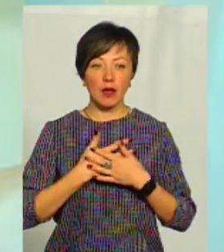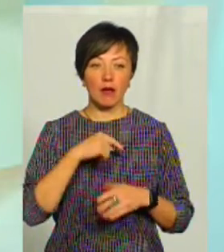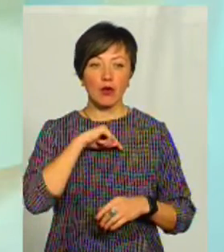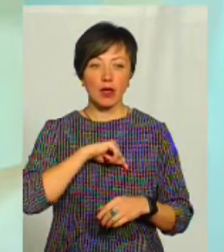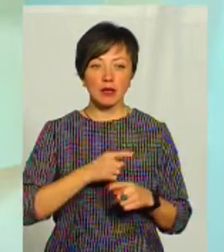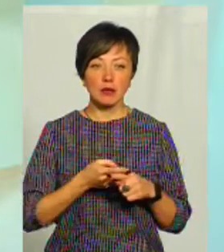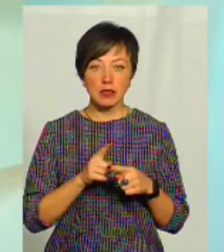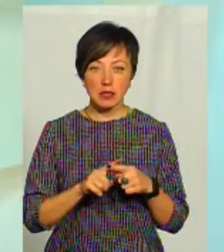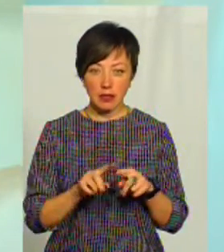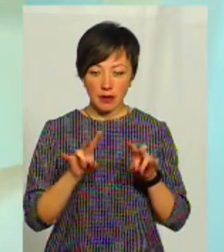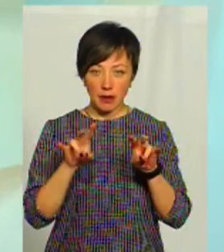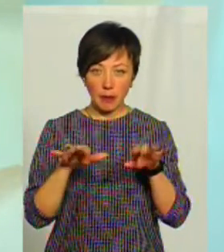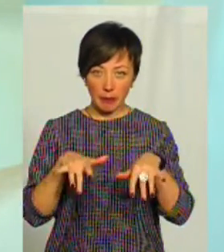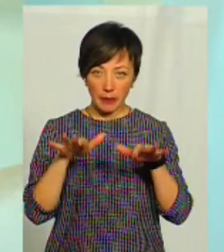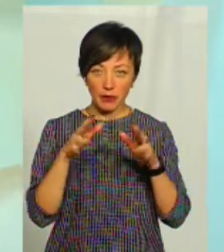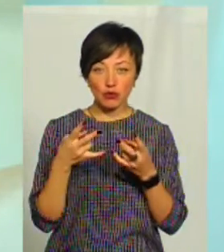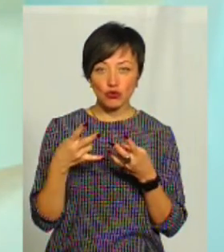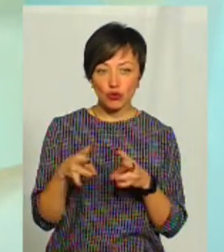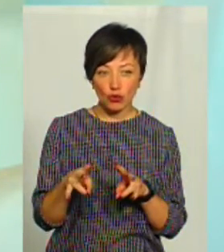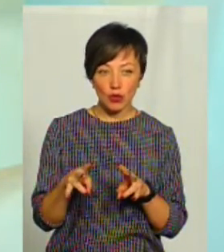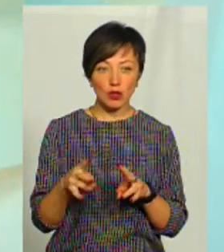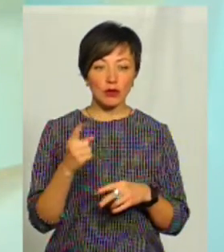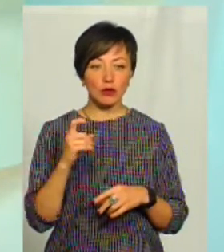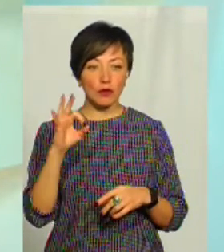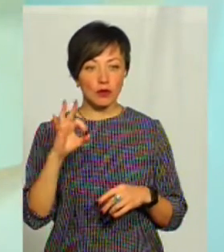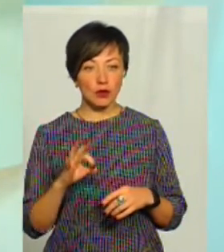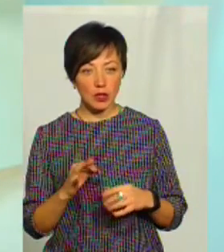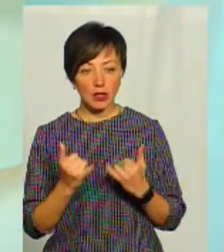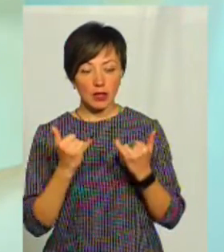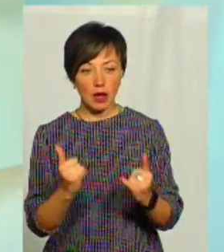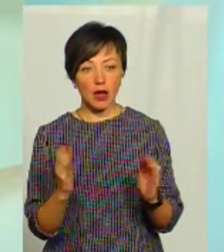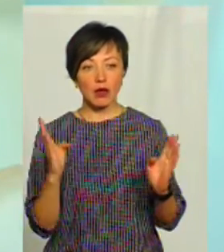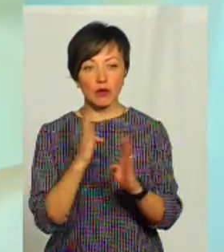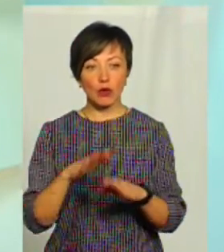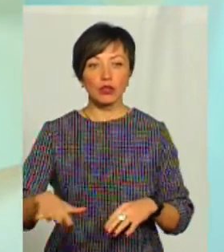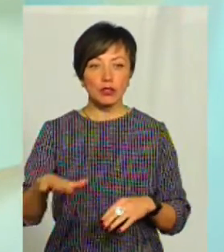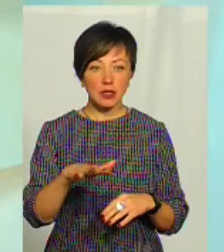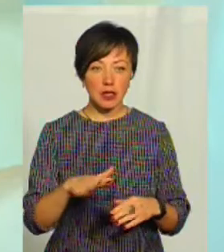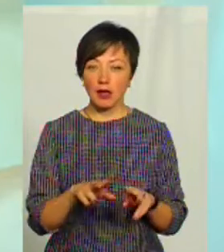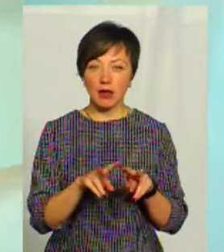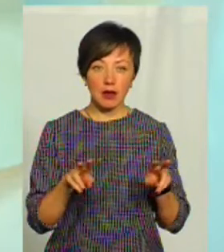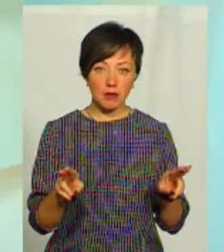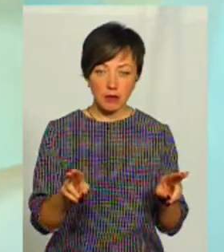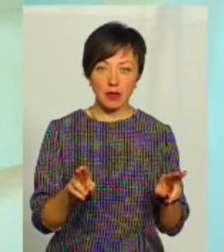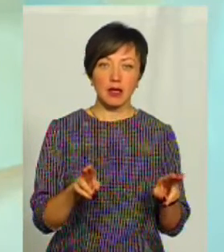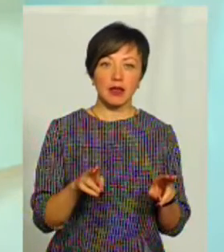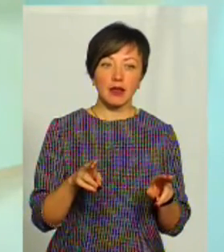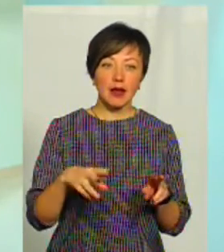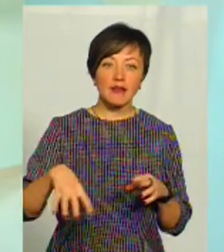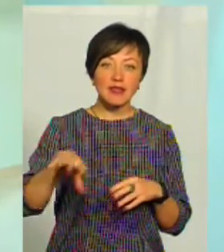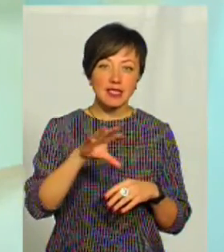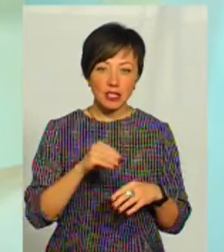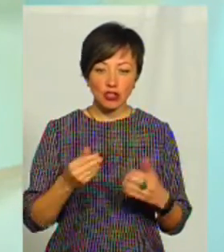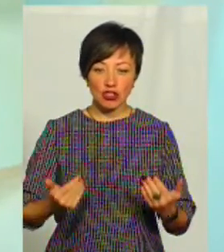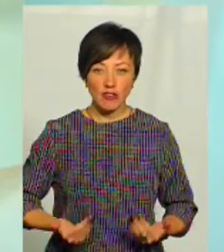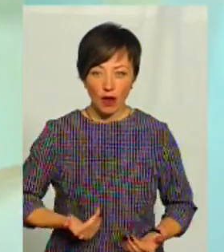організмі цієї частинки затримується, і тому шкода, безперечно, іде як для навколишнього середовища, як для екосистем, як